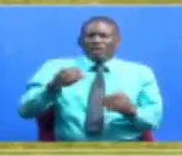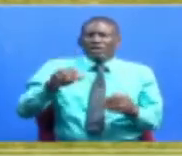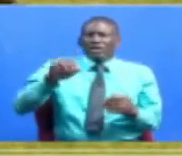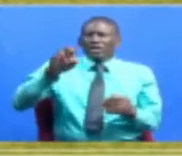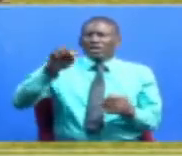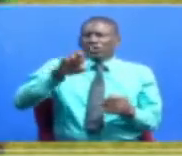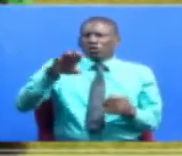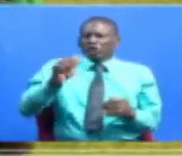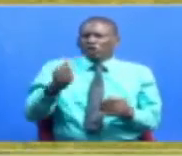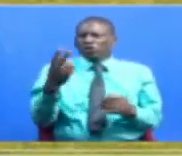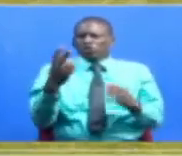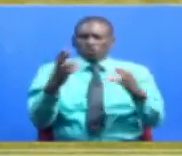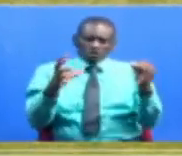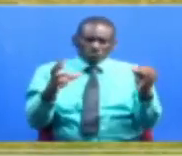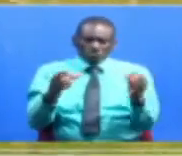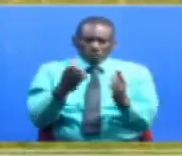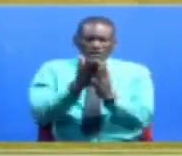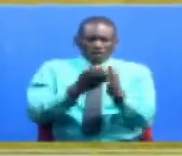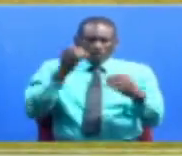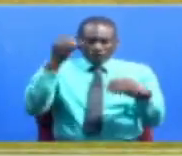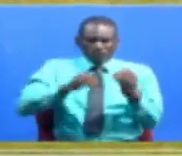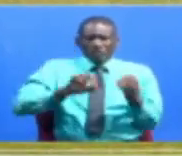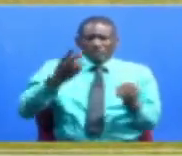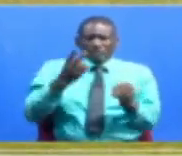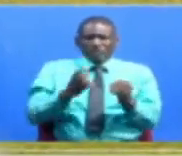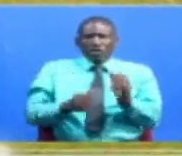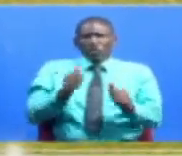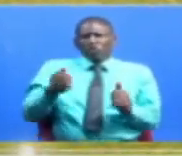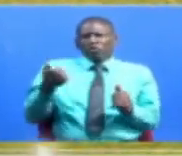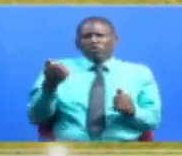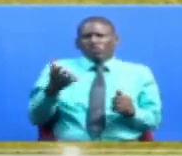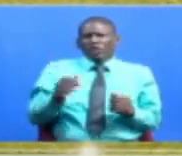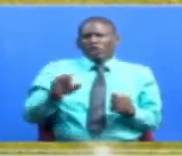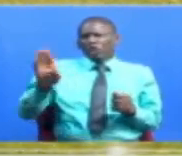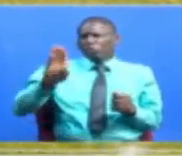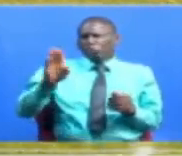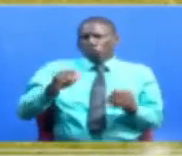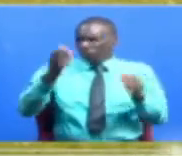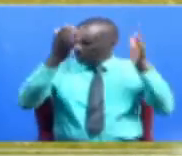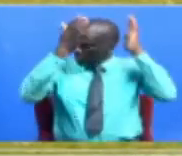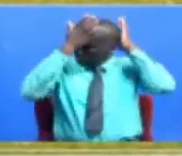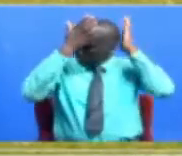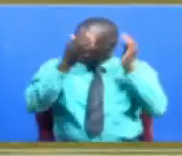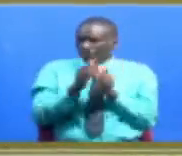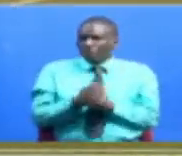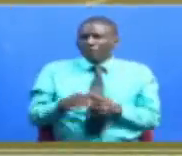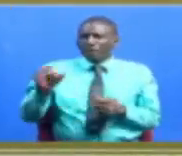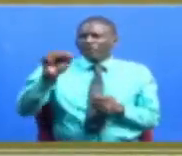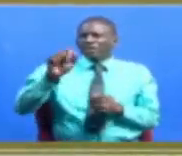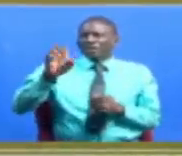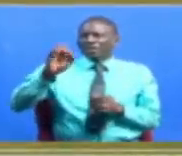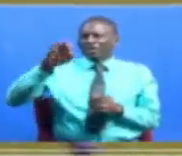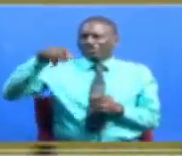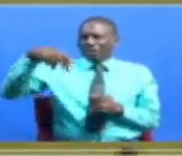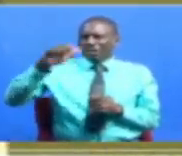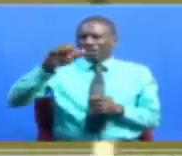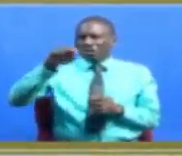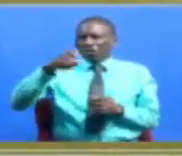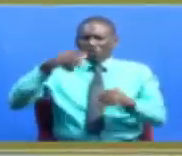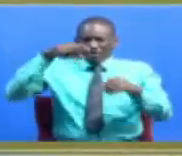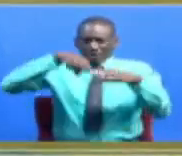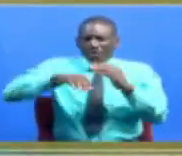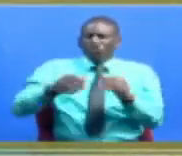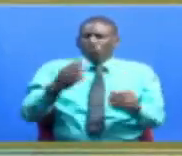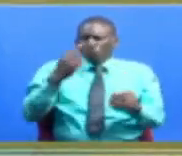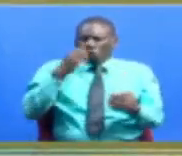kwa sufuri katika nusu fainali ya pili iliyosakatwa uwanja wa Buhungu, kaunti ya Kakamega. Stefano Poko aliweka Homeboyz kifua mbele